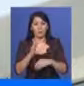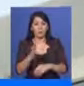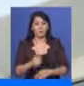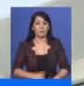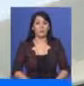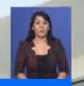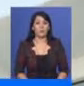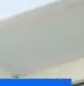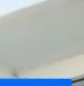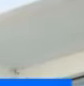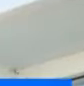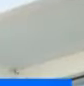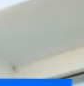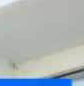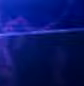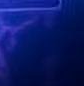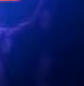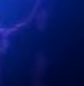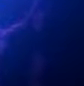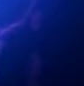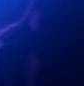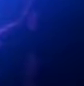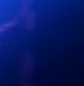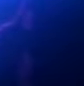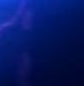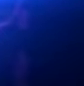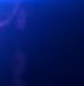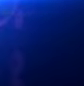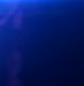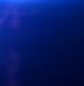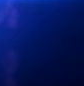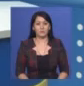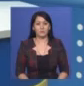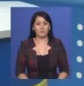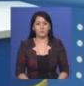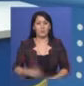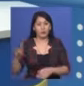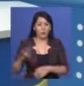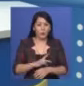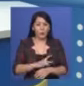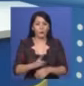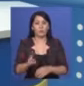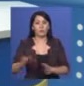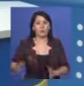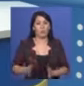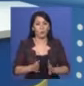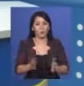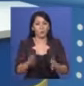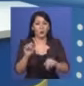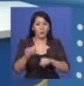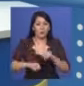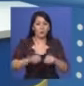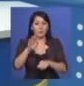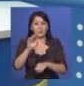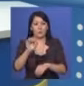Балғабеков, Райымбек Бигужаев, жаңалықтар қызметі. күн батысымен көше кезіп зуылдаған